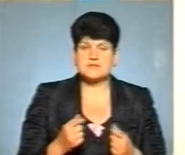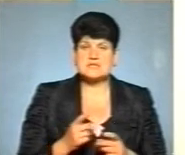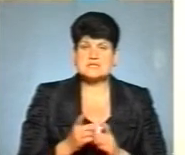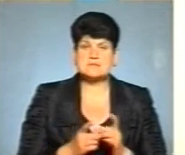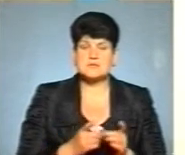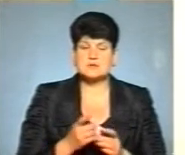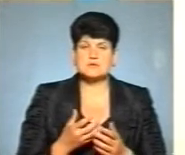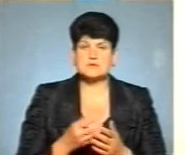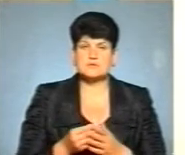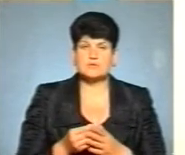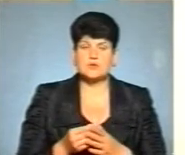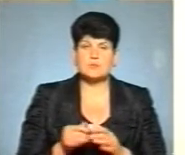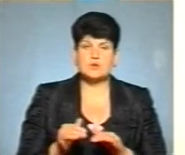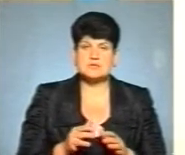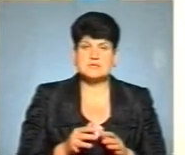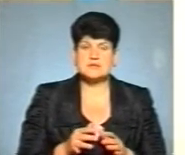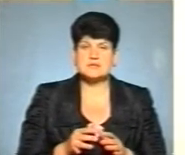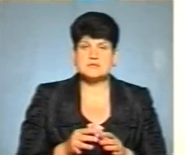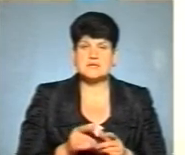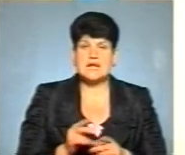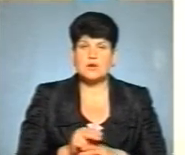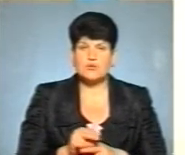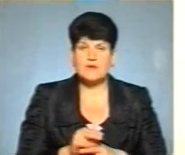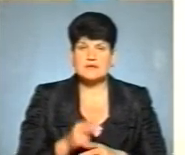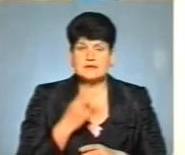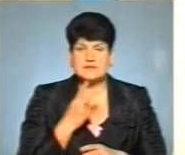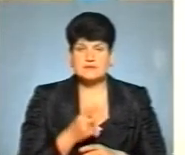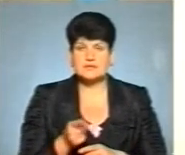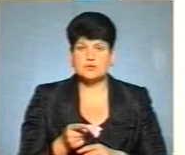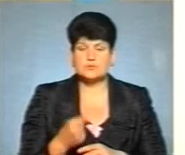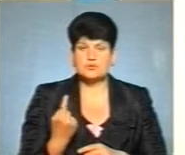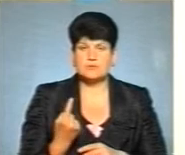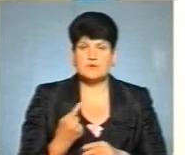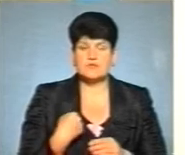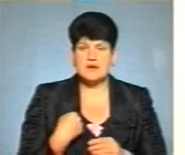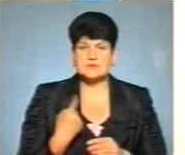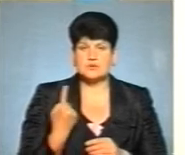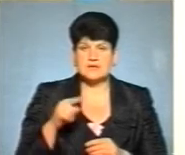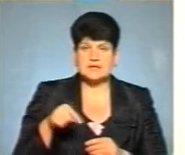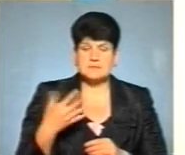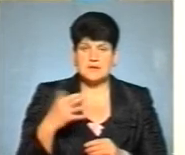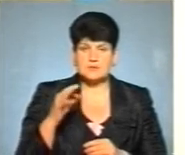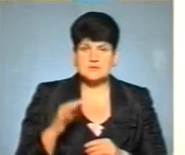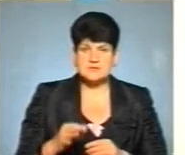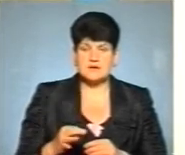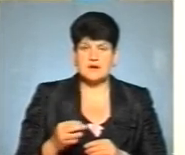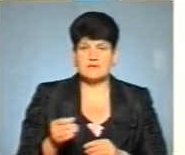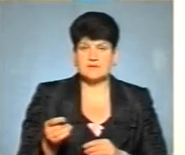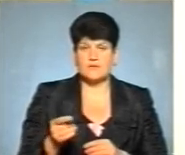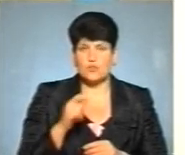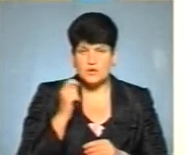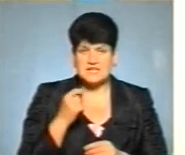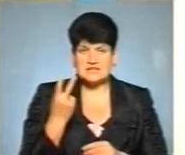змінювало свої процеси лікування, дивлячись на Тернопільську область. У нас летальність 1,5%. на рівні 1,5%, коли в Україні по 2,6% в